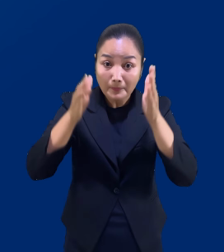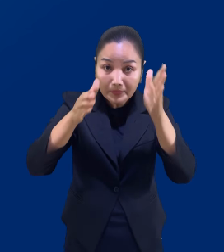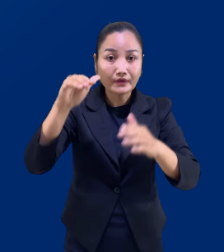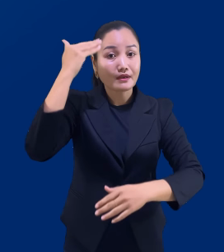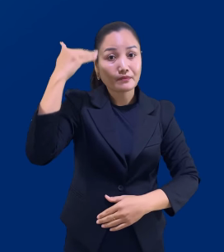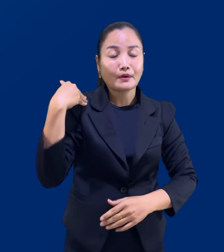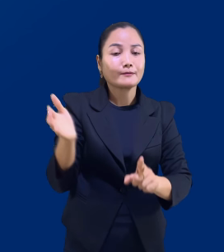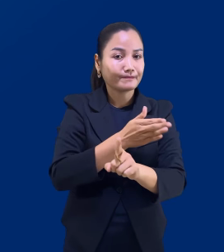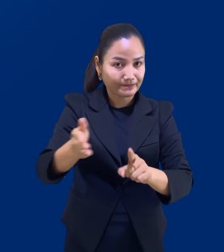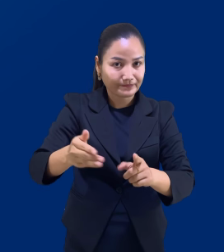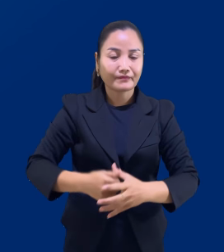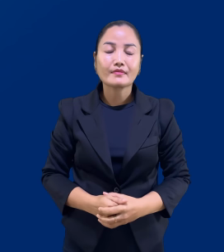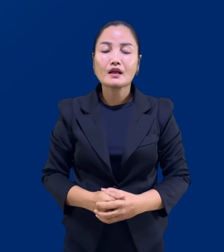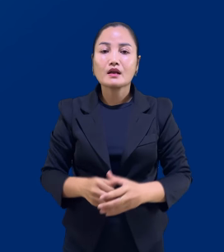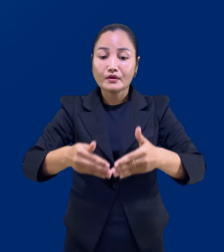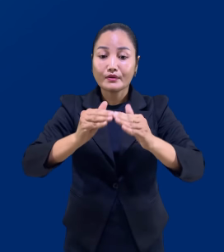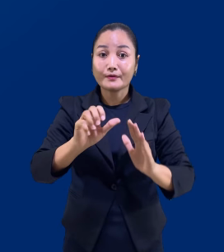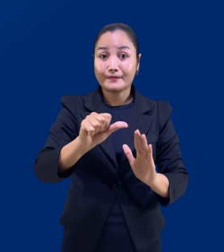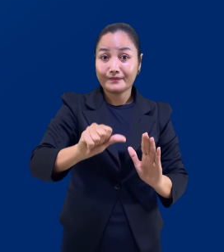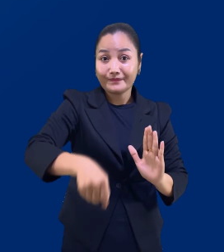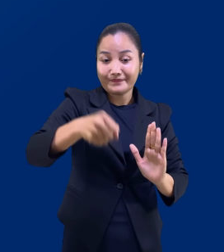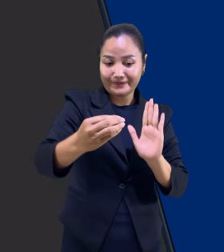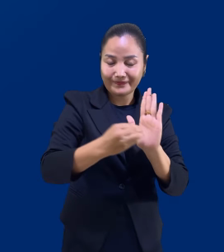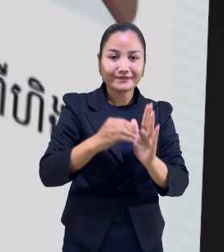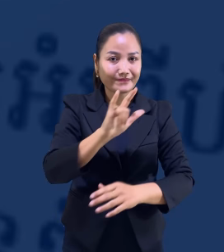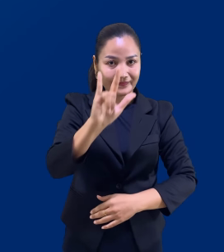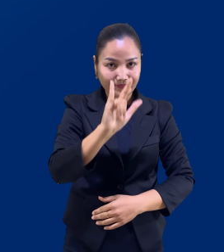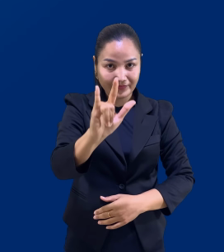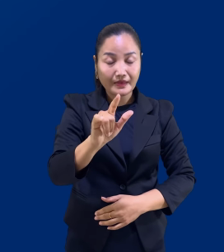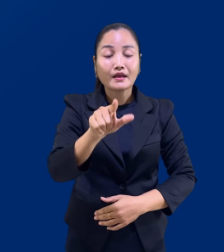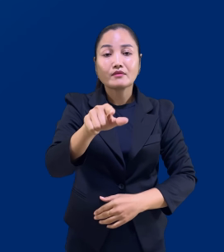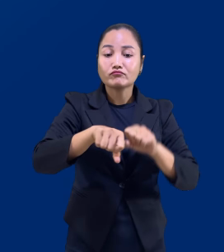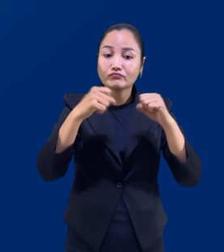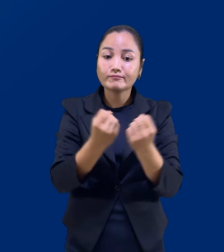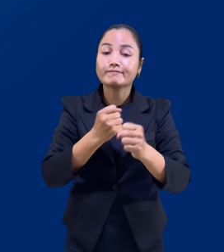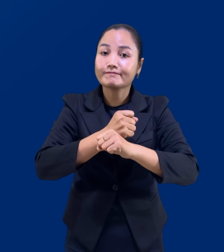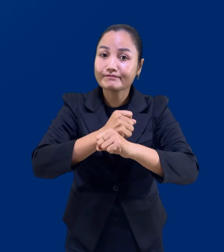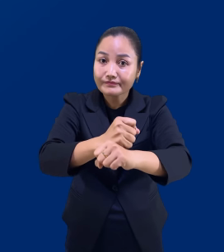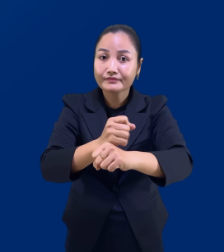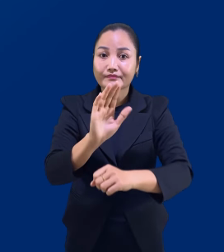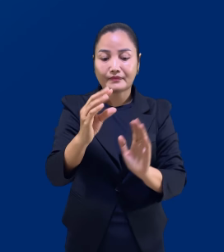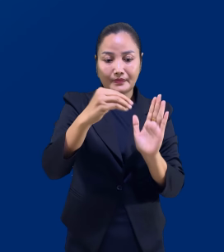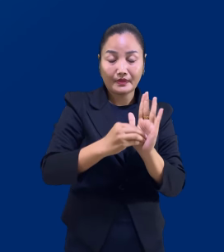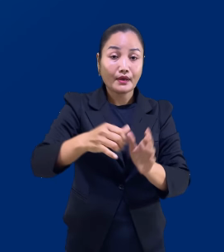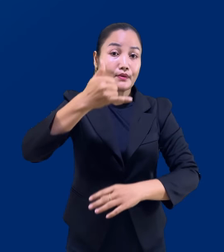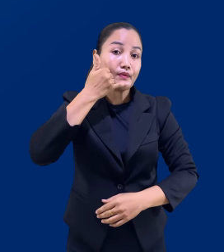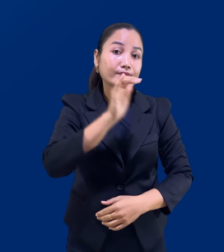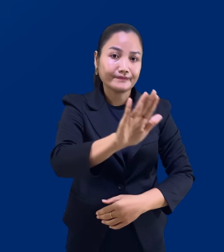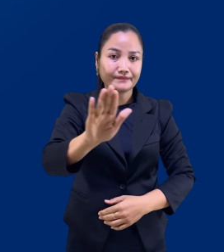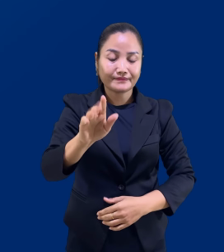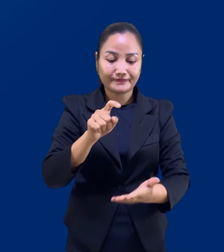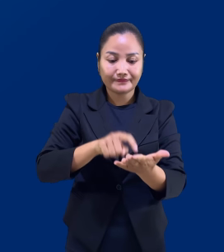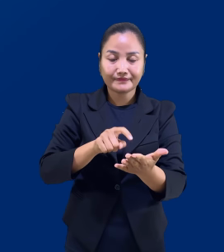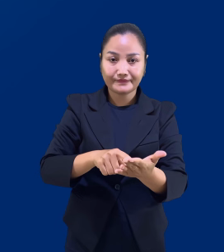ដោយអំពើហិង្សាទាក់ទងនឹង Gender ដំឡើងនិងប្រើប្រាស់អេបសុវត្ថិភាពយើងឬ GBV Safe App នៅលើ